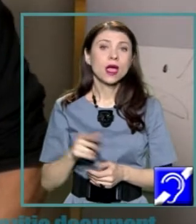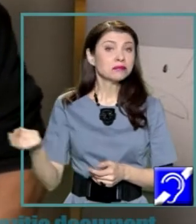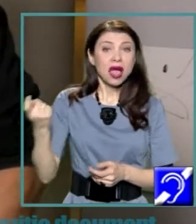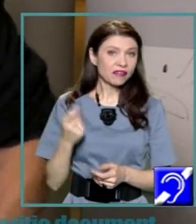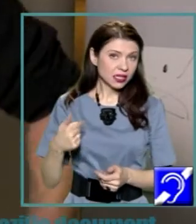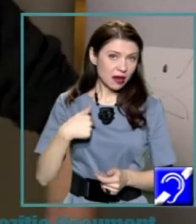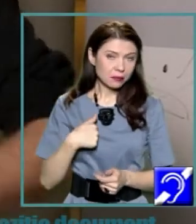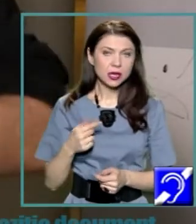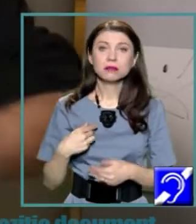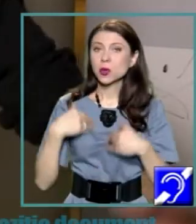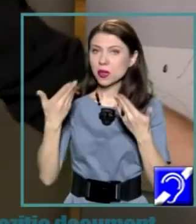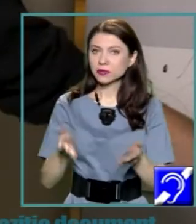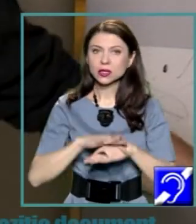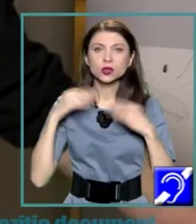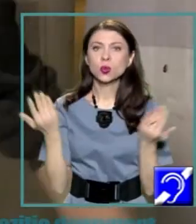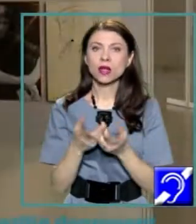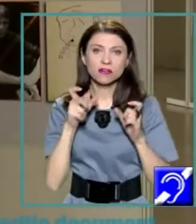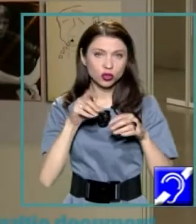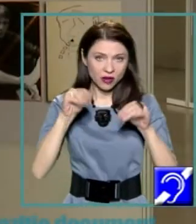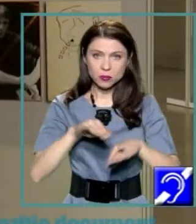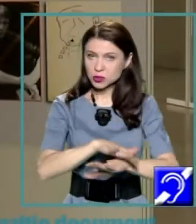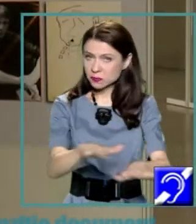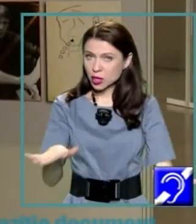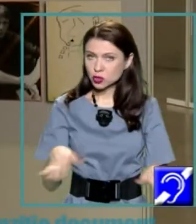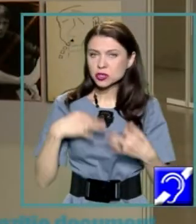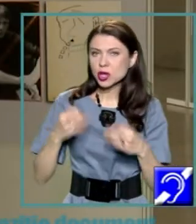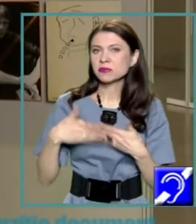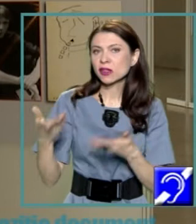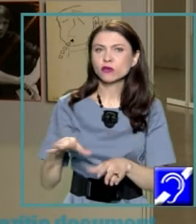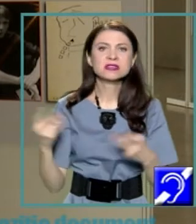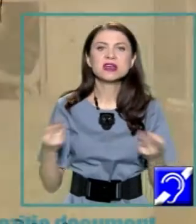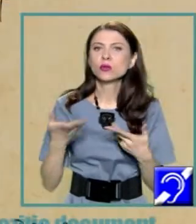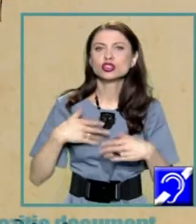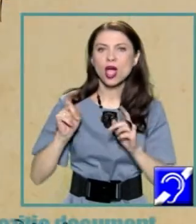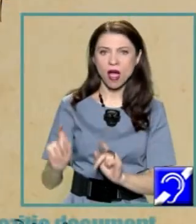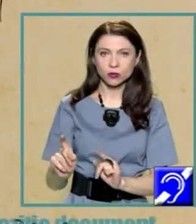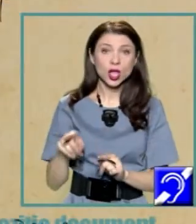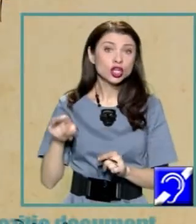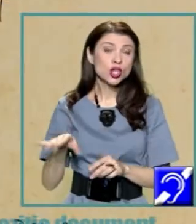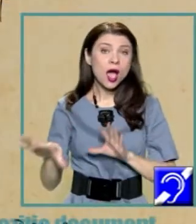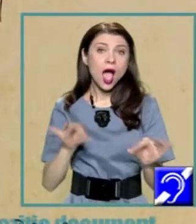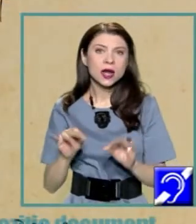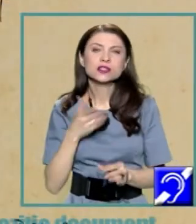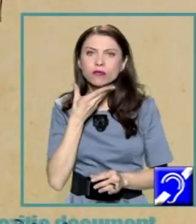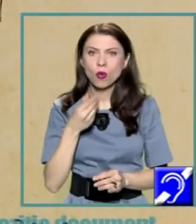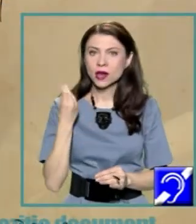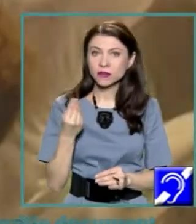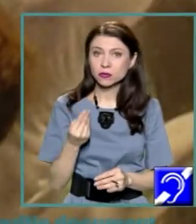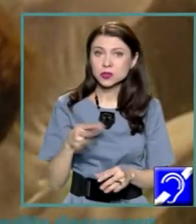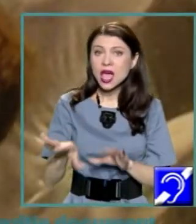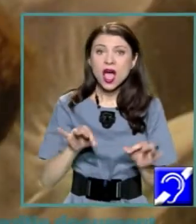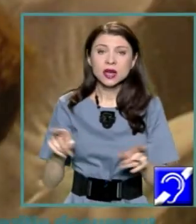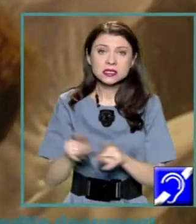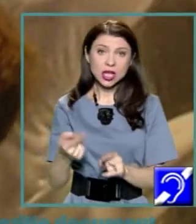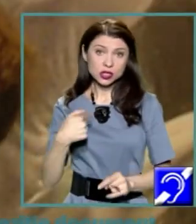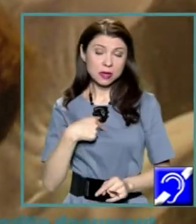la mine, i-am pus toate pozele pe jos și am lăsat-o să caute ce a dorit. Și a ales așa de frumos, adică a ales ceea ce aș